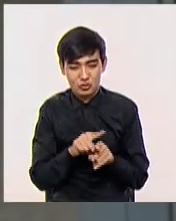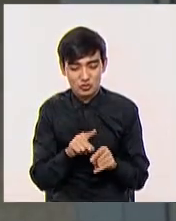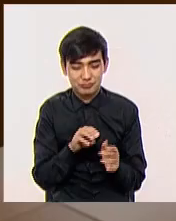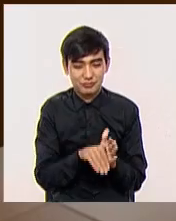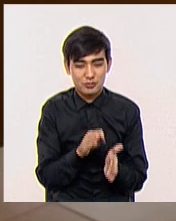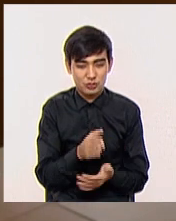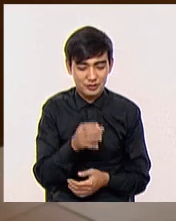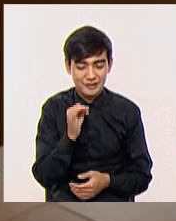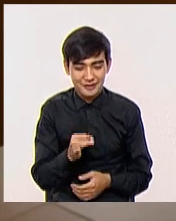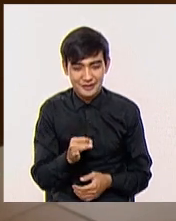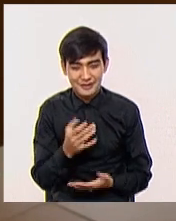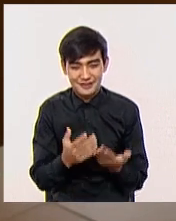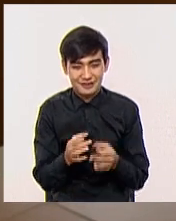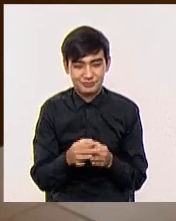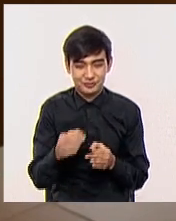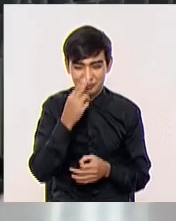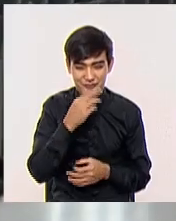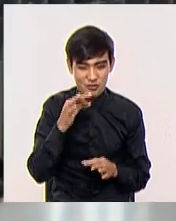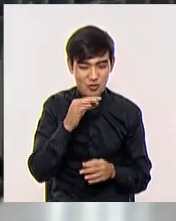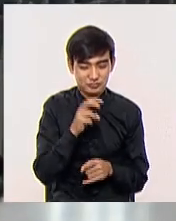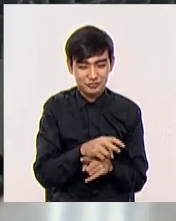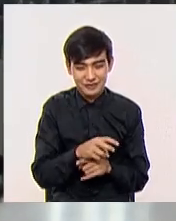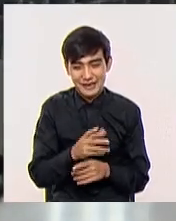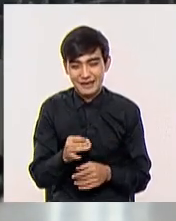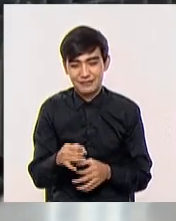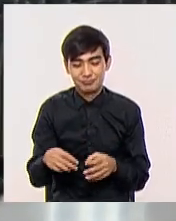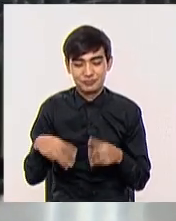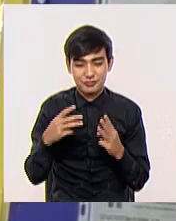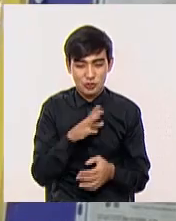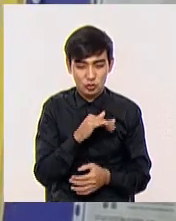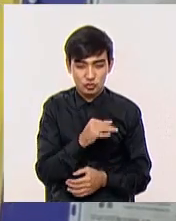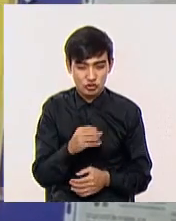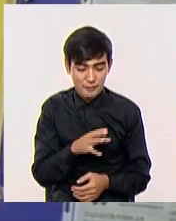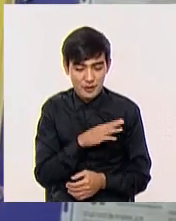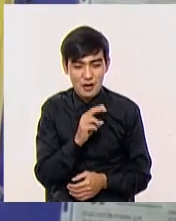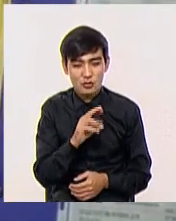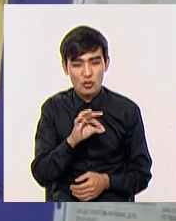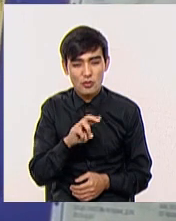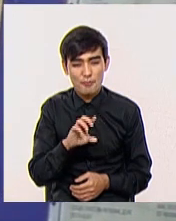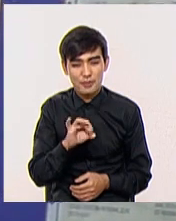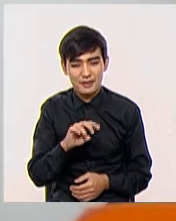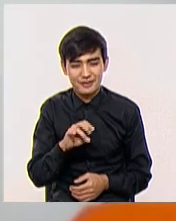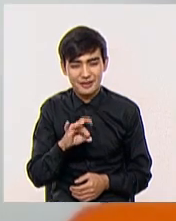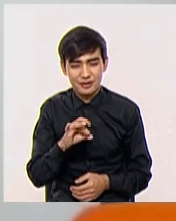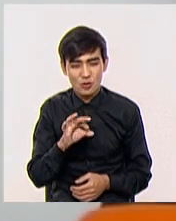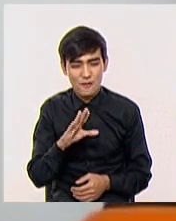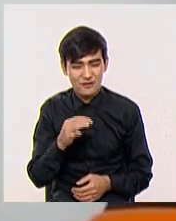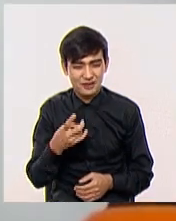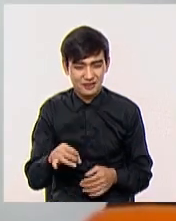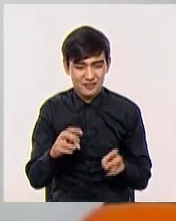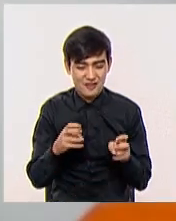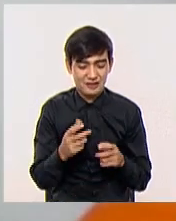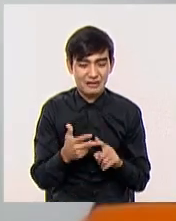с дистанционным и традиционным дети и родители уже сталкивались, то комбинированный – новинка. С 1 сентября